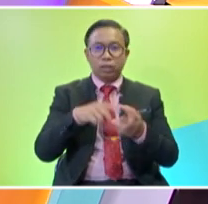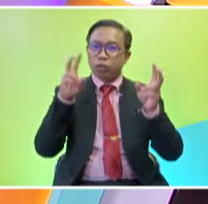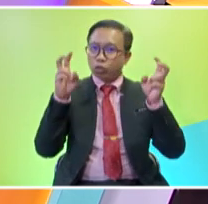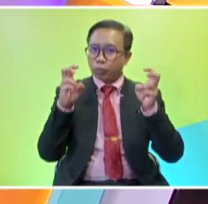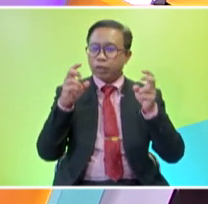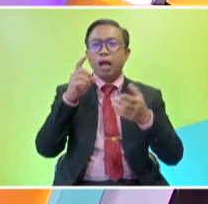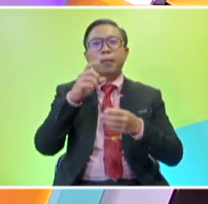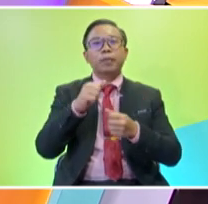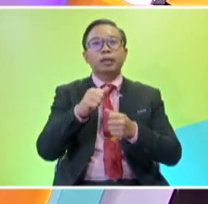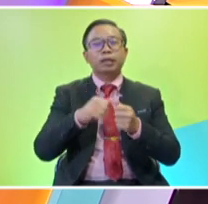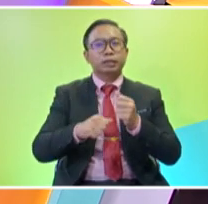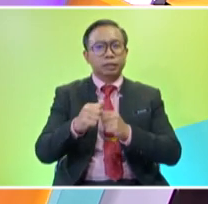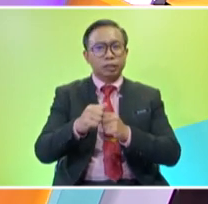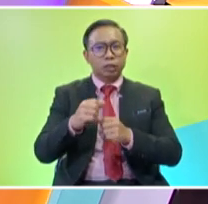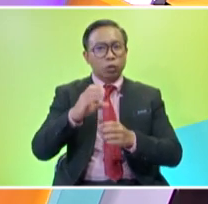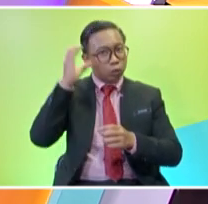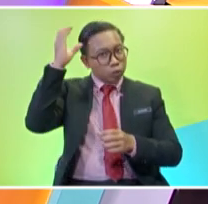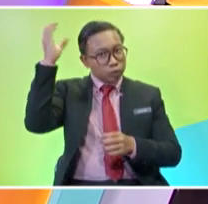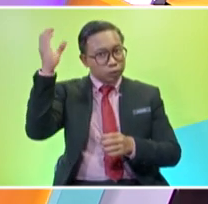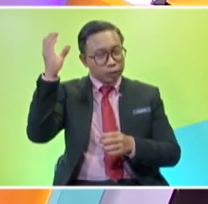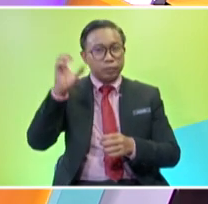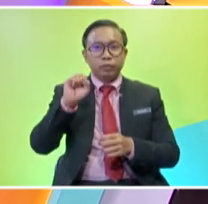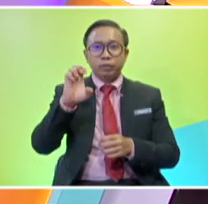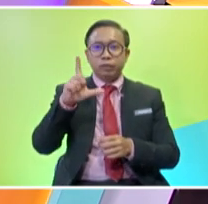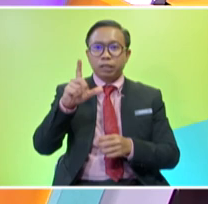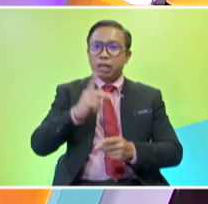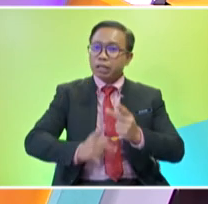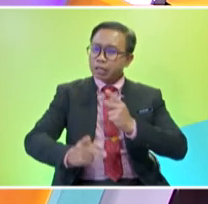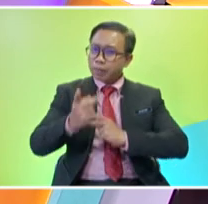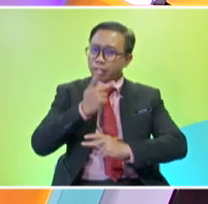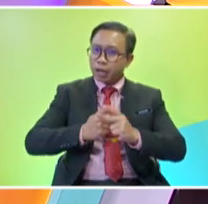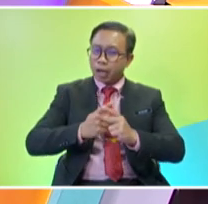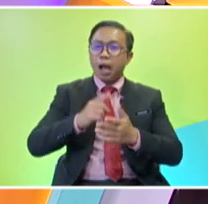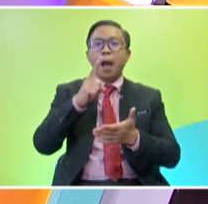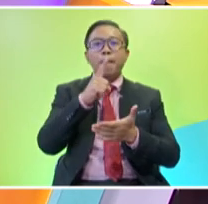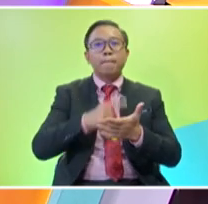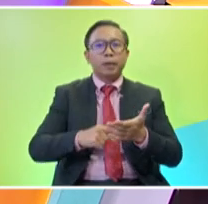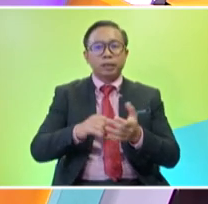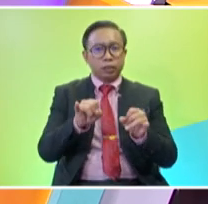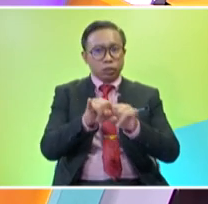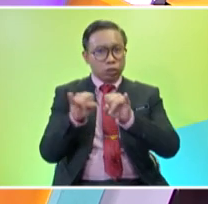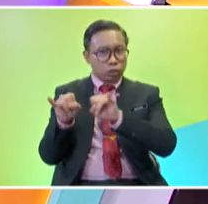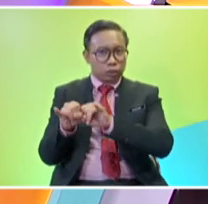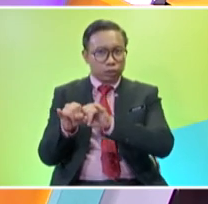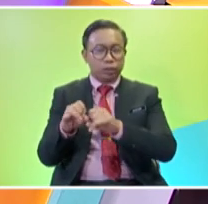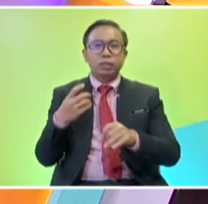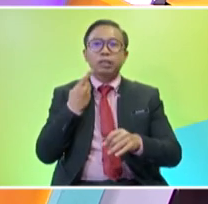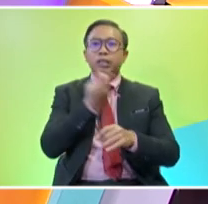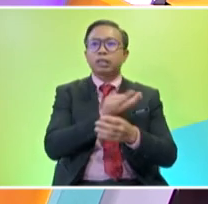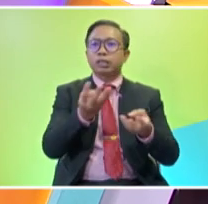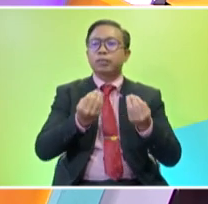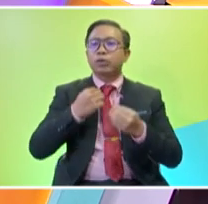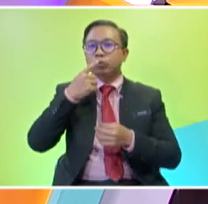aplikasi konsep sel kimia Nah jadi Kak Apakah jadi Apakah jenis aplikasi yang kita tidak Sebutkan